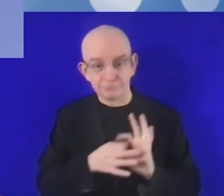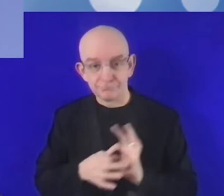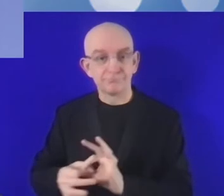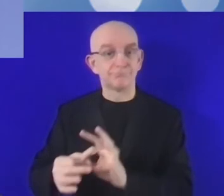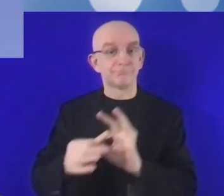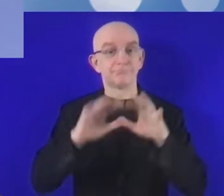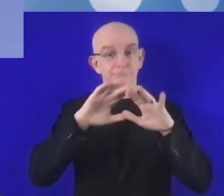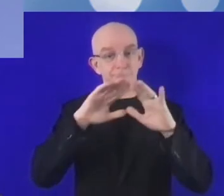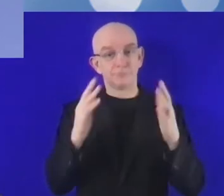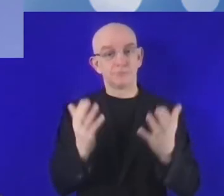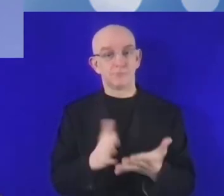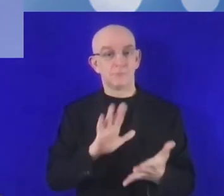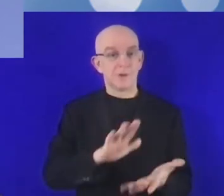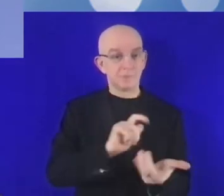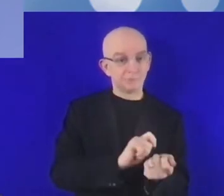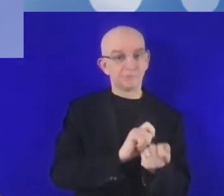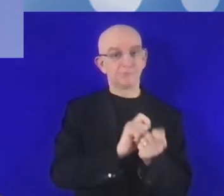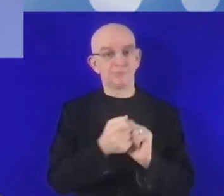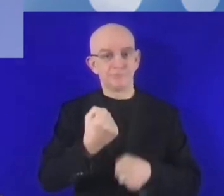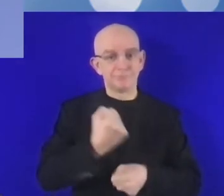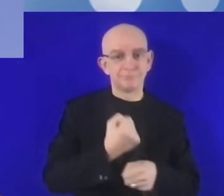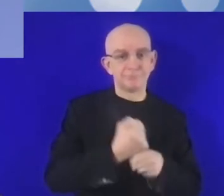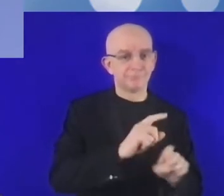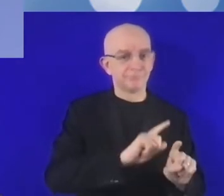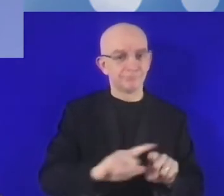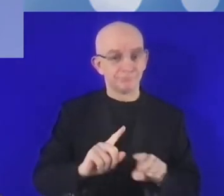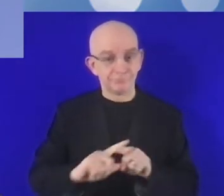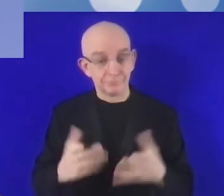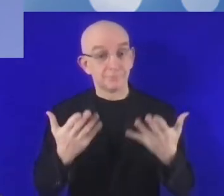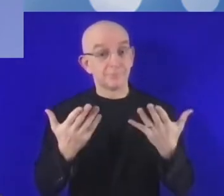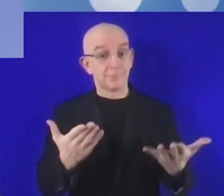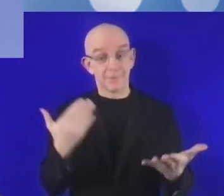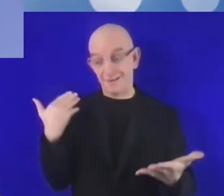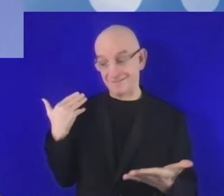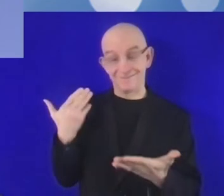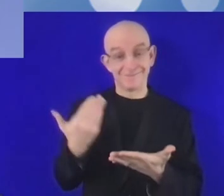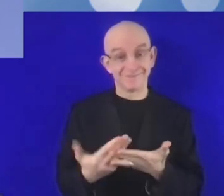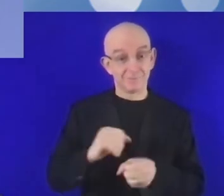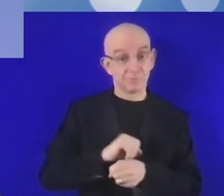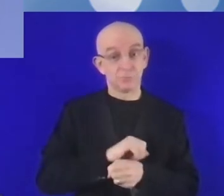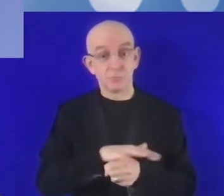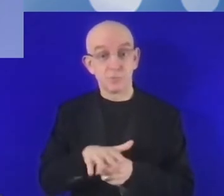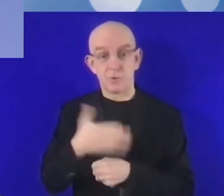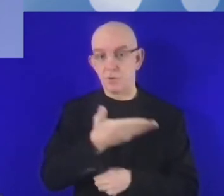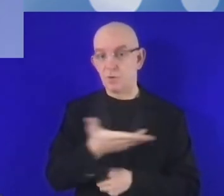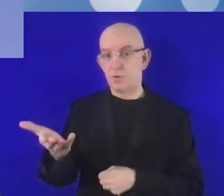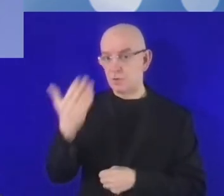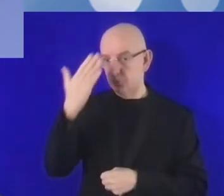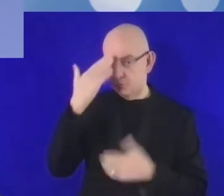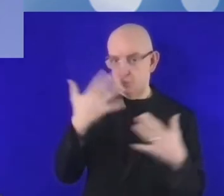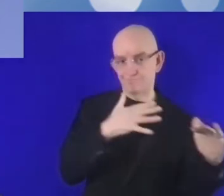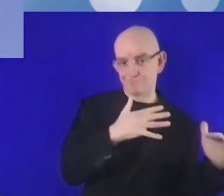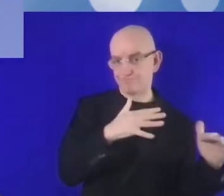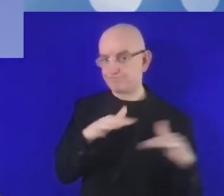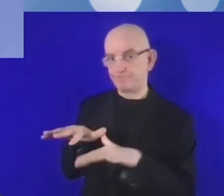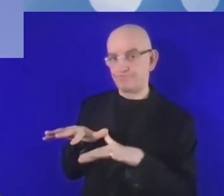qui serait inclusif pour tous les utilisateurs, tous les usagers, et qui créerait une seule communauté. Et lors